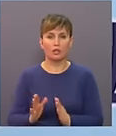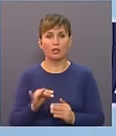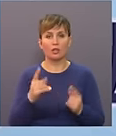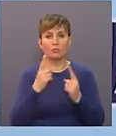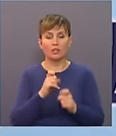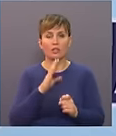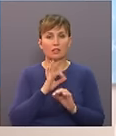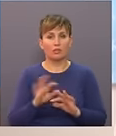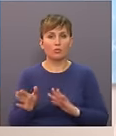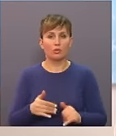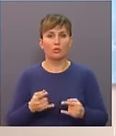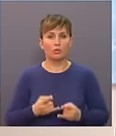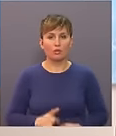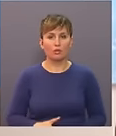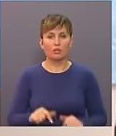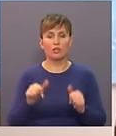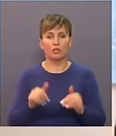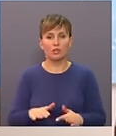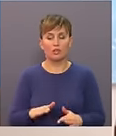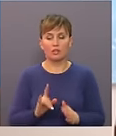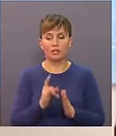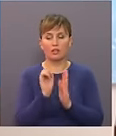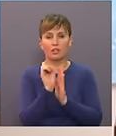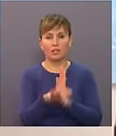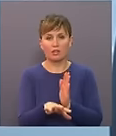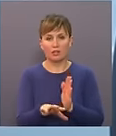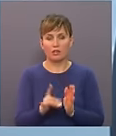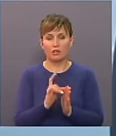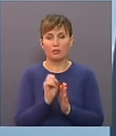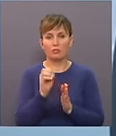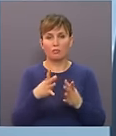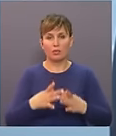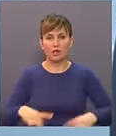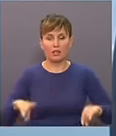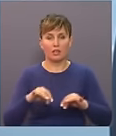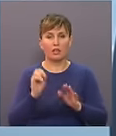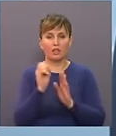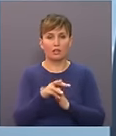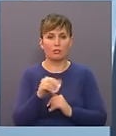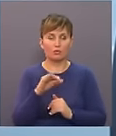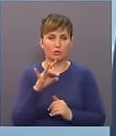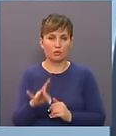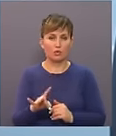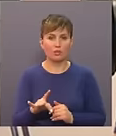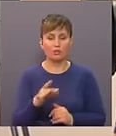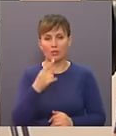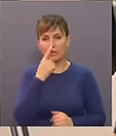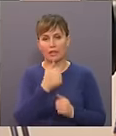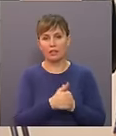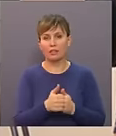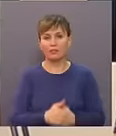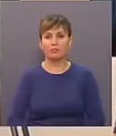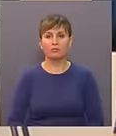пояснила девушка, после родов она решила избавиться от ребенка, положила его в пакет и отнесла в мусорный контейнер неподалеку.